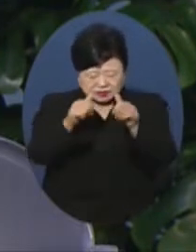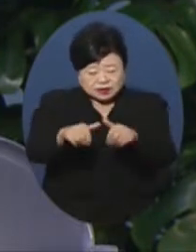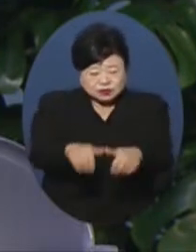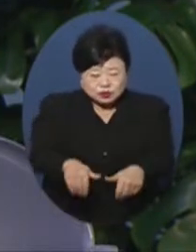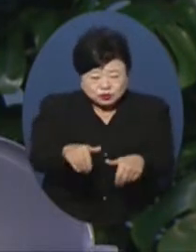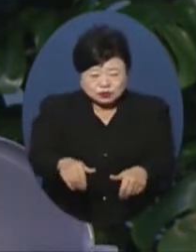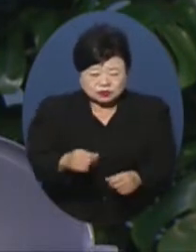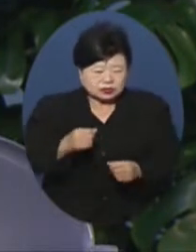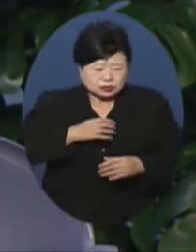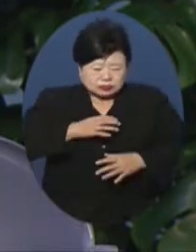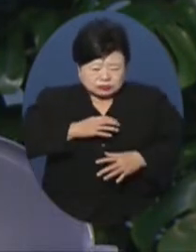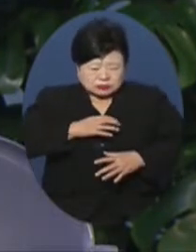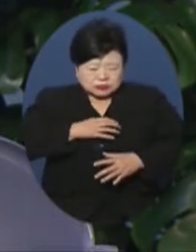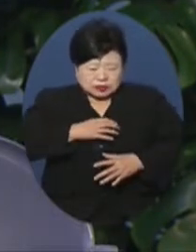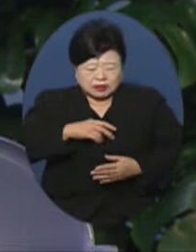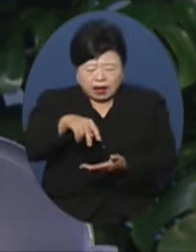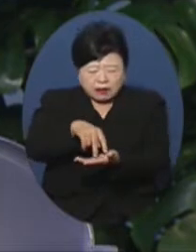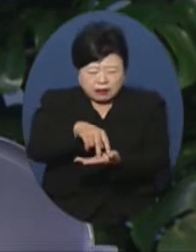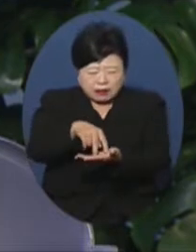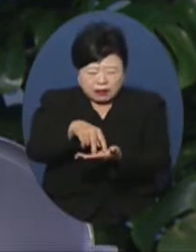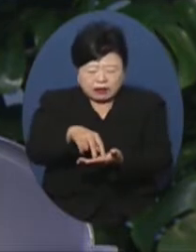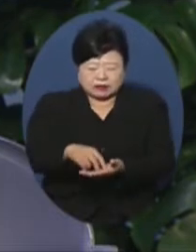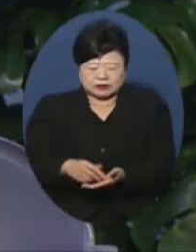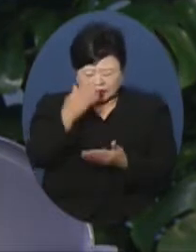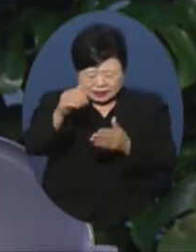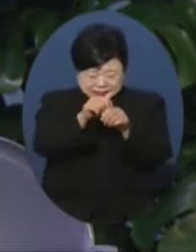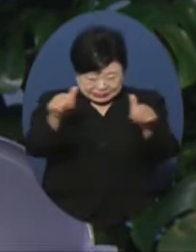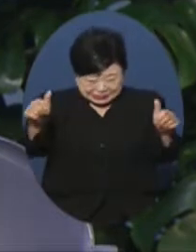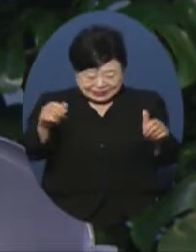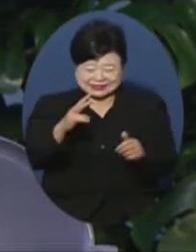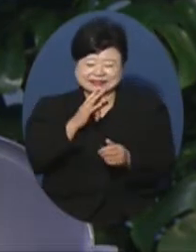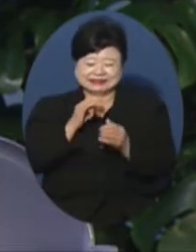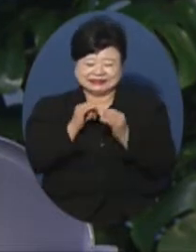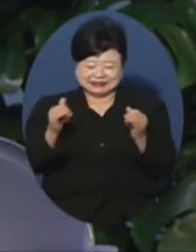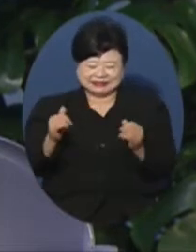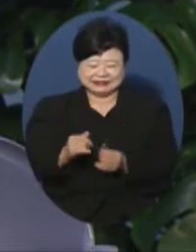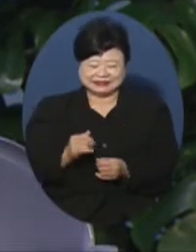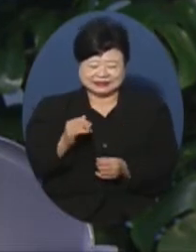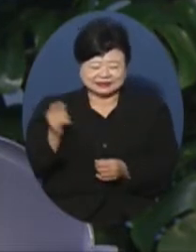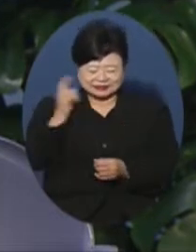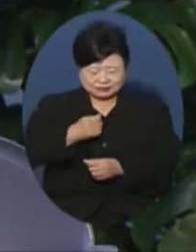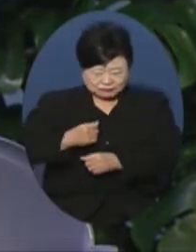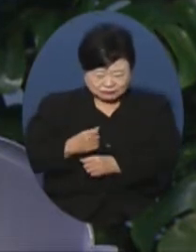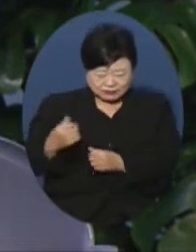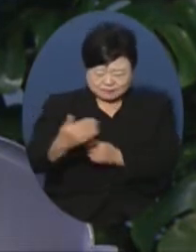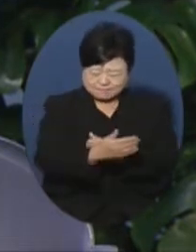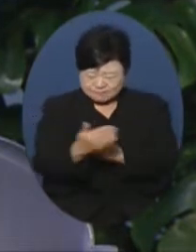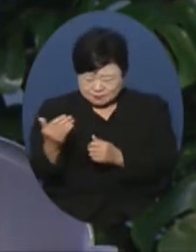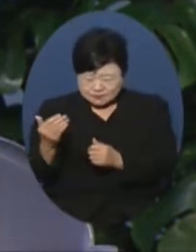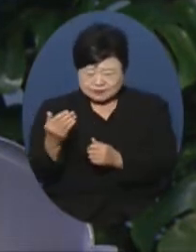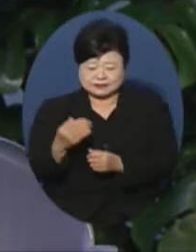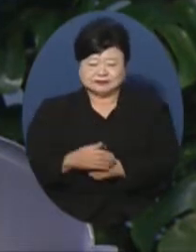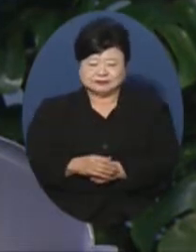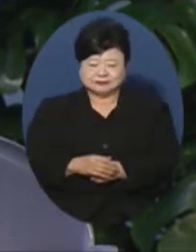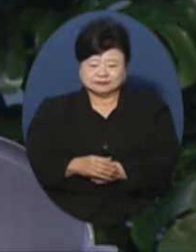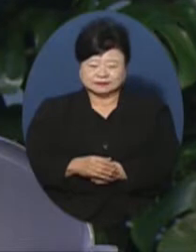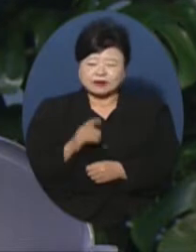엘리사의 종은 두려움에 벌벌 떨었지만 엘리사 선지자는 적군에